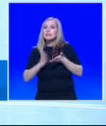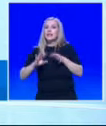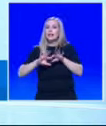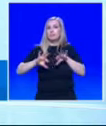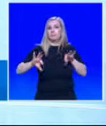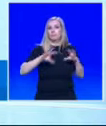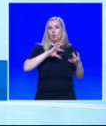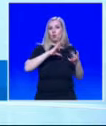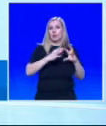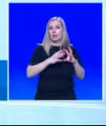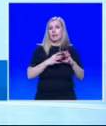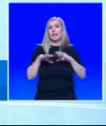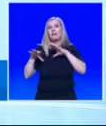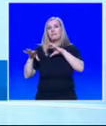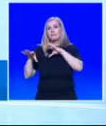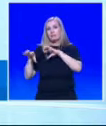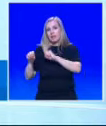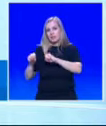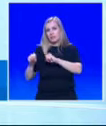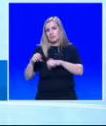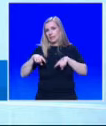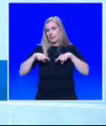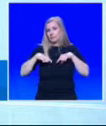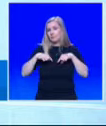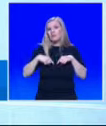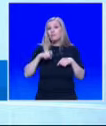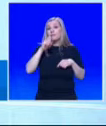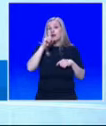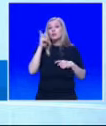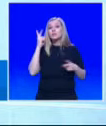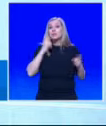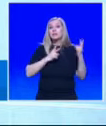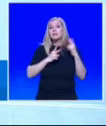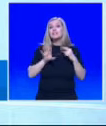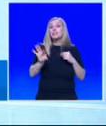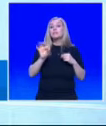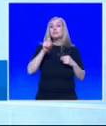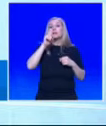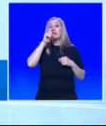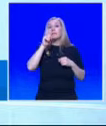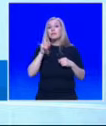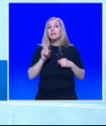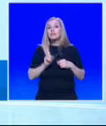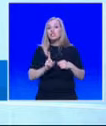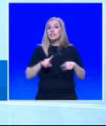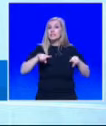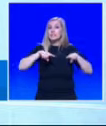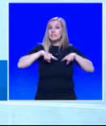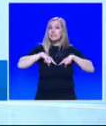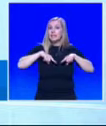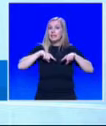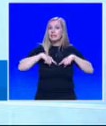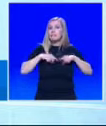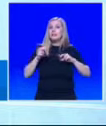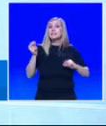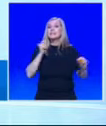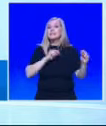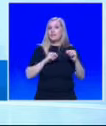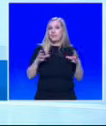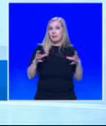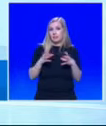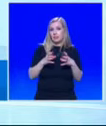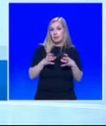това, което е най-ключово да се разбере, е, че изборът на висшите съдии у нас, Висшия съдебен съвет, не